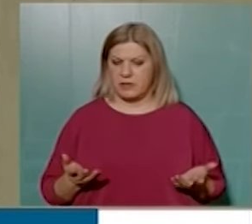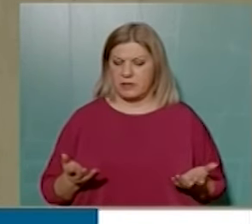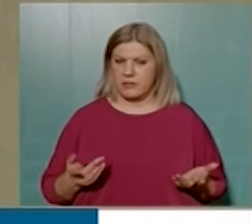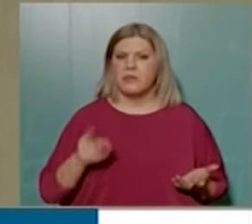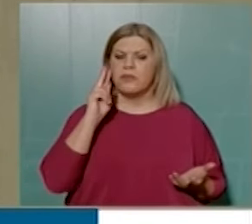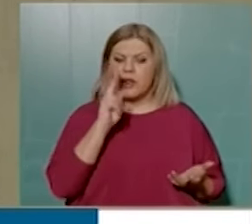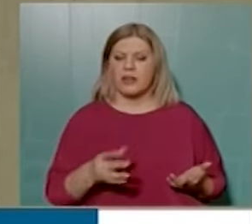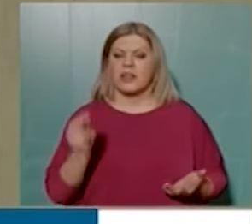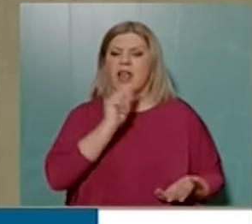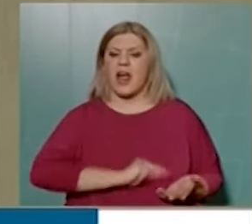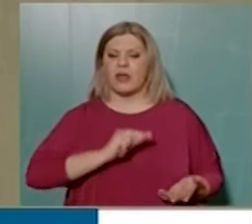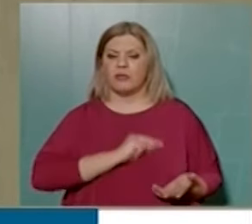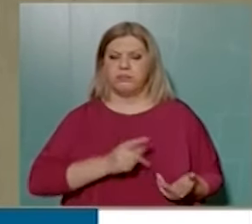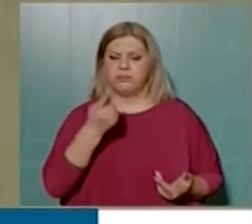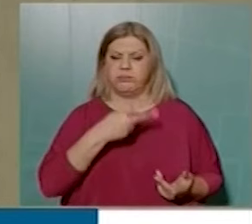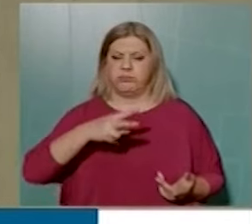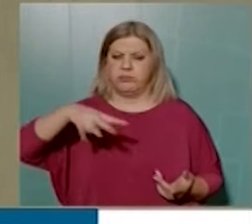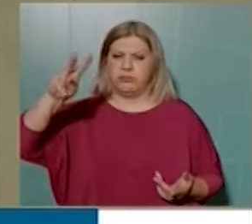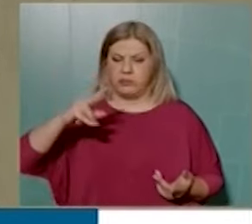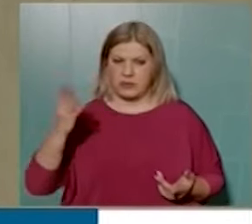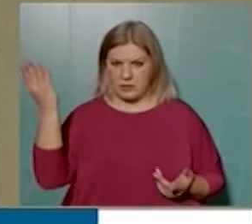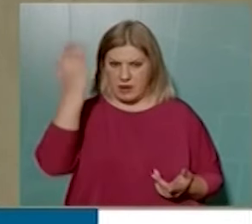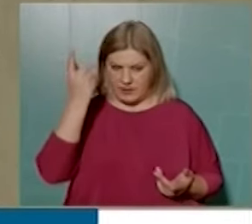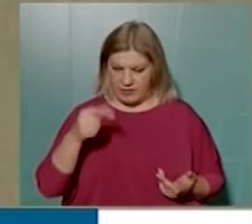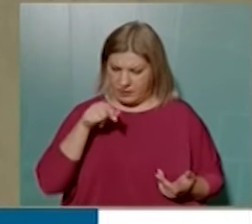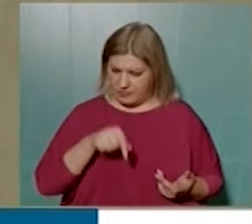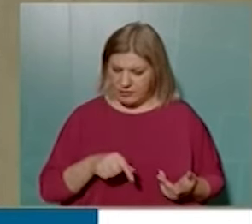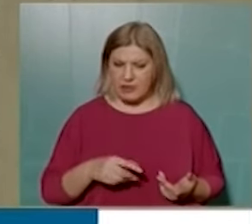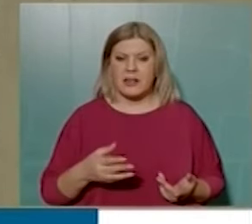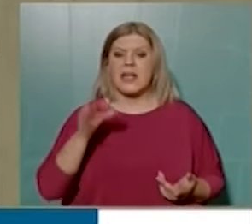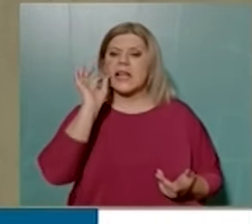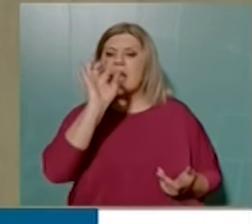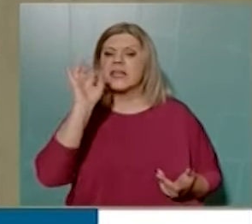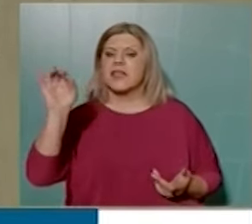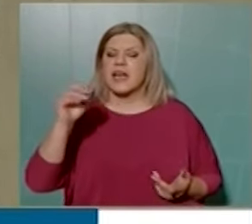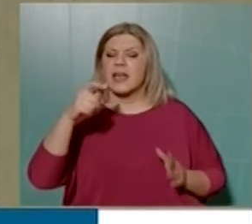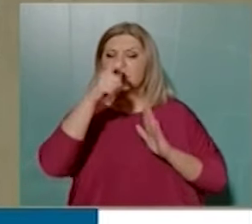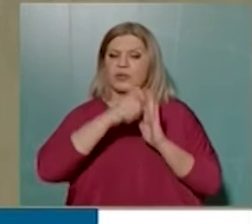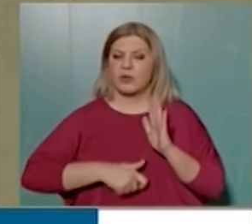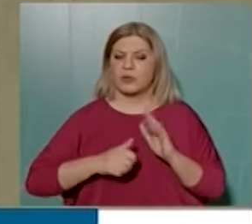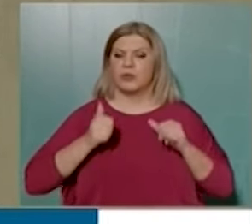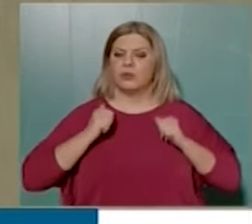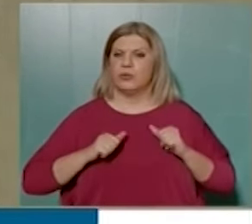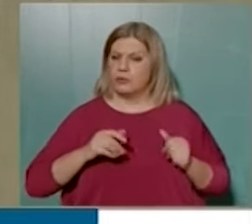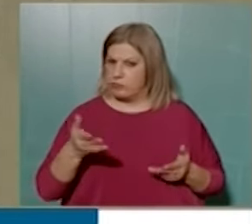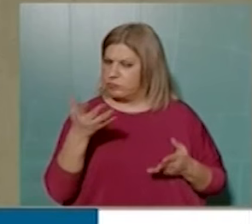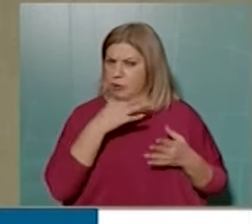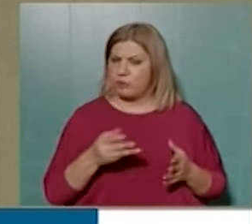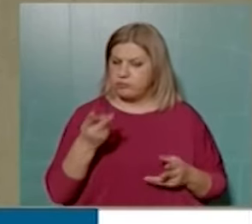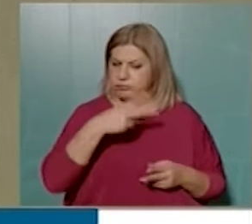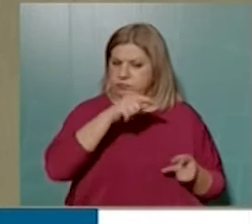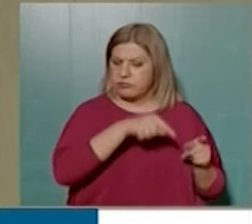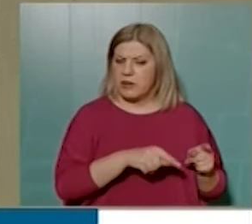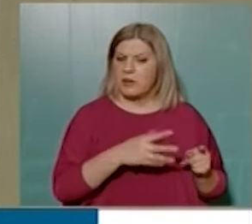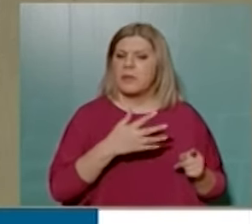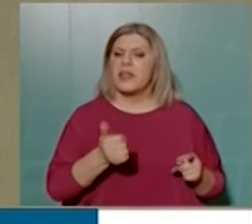βλέπουν τα κέρδη τους να πολλαπλασιάζονται με τις αυξήσεις των τιμών των πεντάστερων ξενοδοχείων που κονομάνε με την τουριστικο ίημι